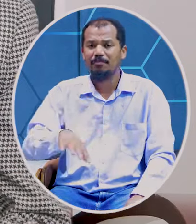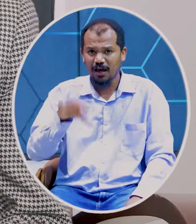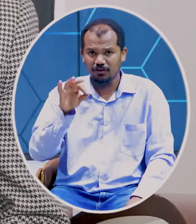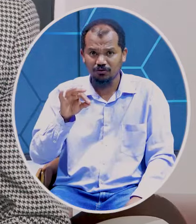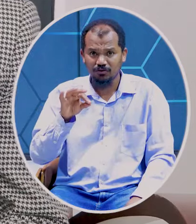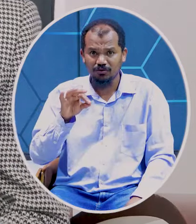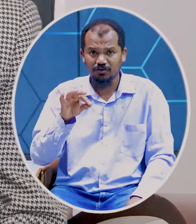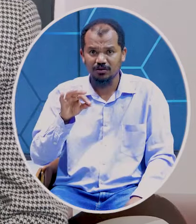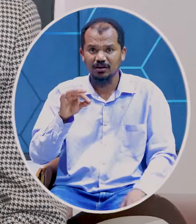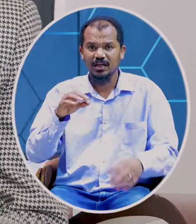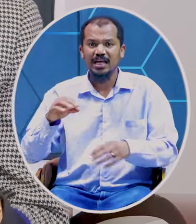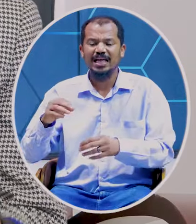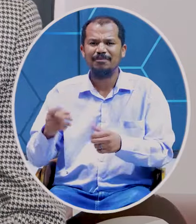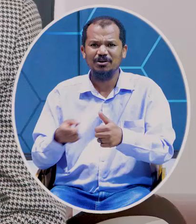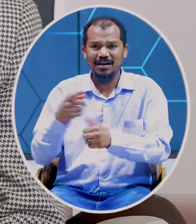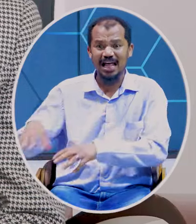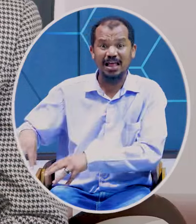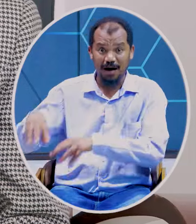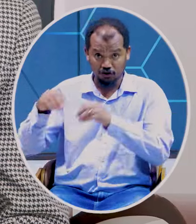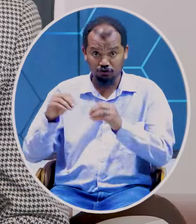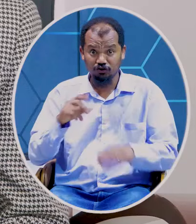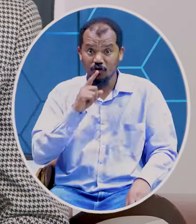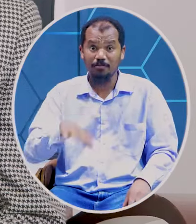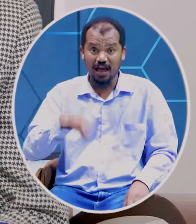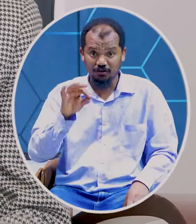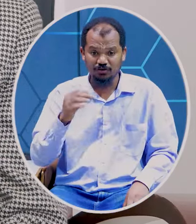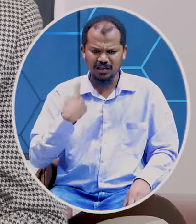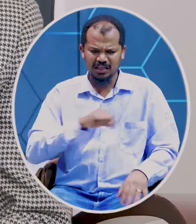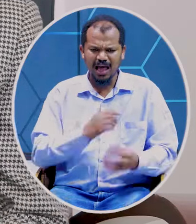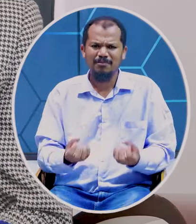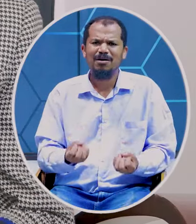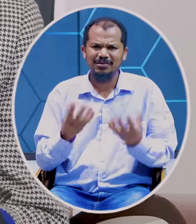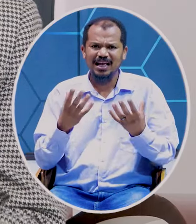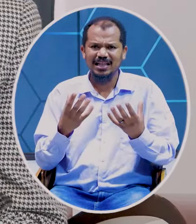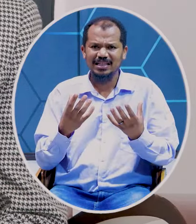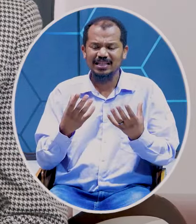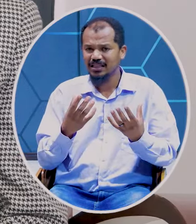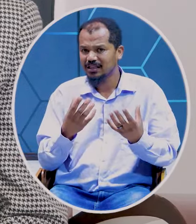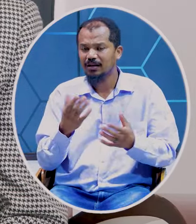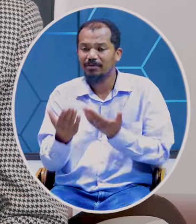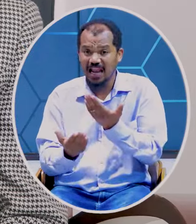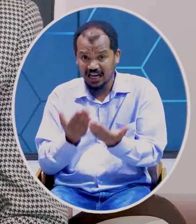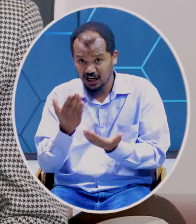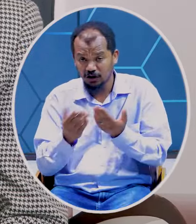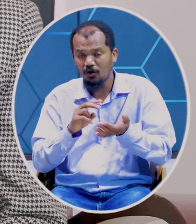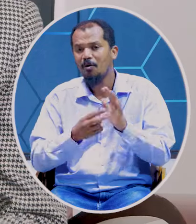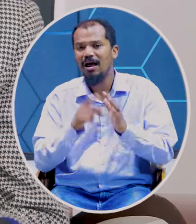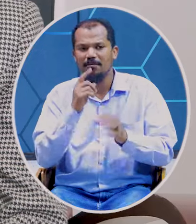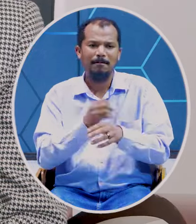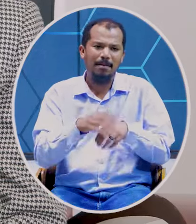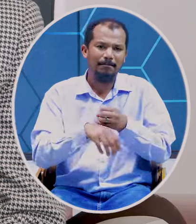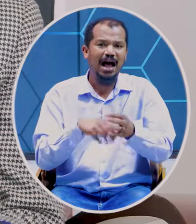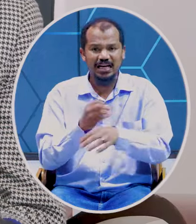የሚያገኙት የሬዚደንት ተማሪዎችን የፌሎ ተማሪዎችን ነው። እኛ በብዛት በኮንሰልቴሽን ነው የምናገለግለው ማለት